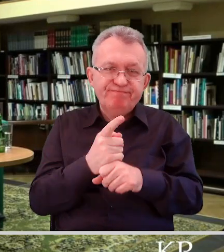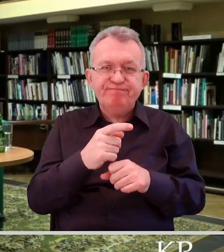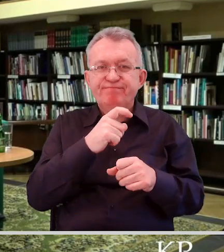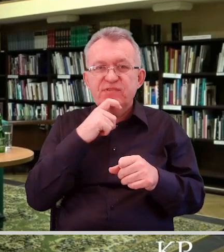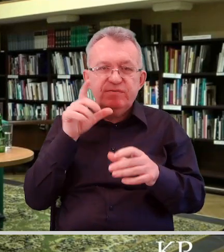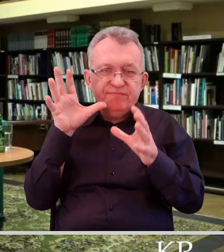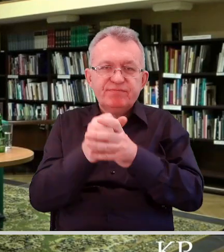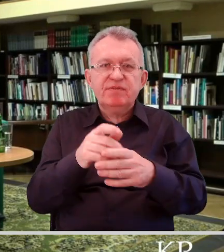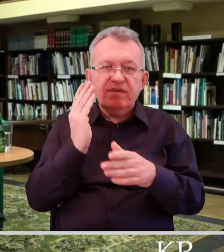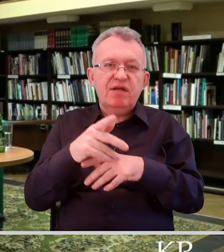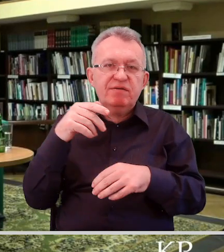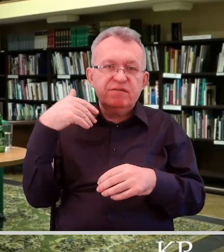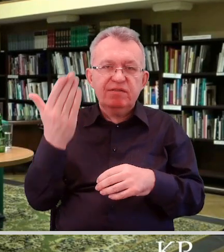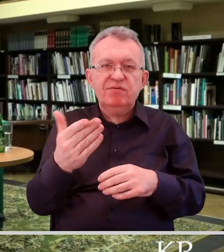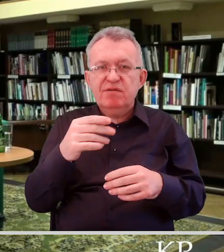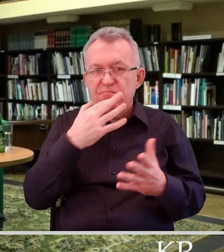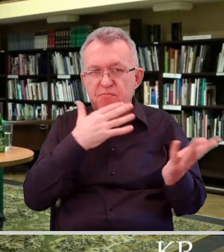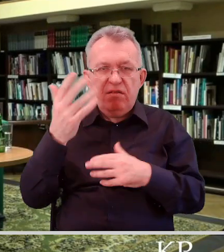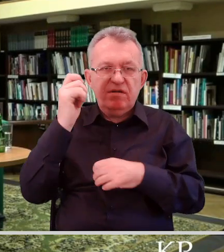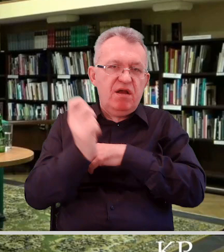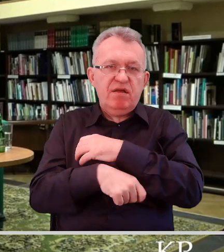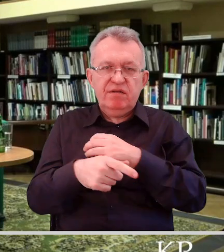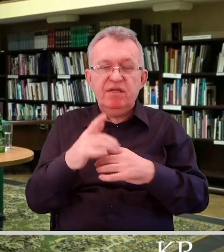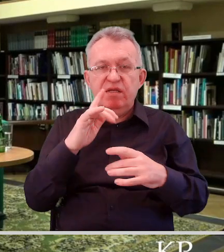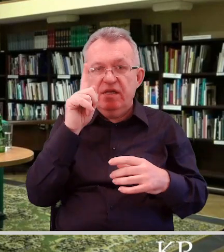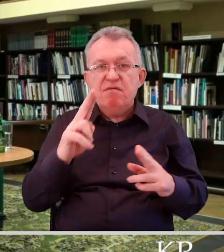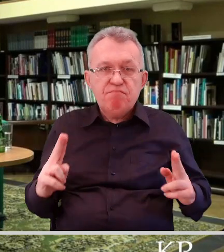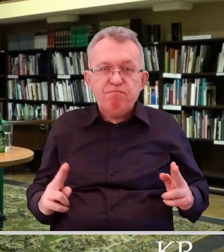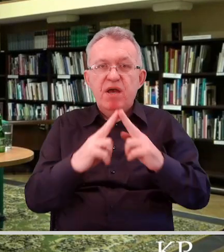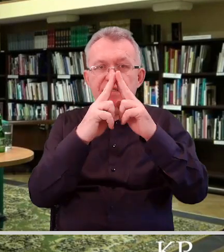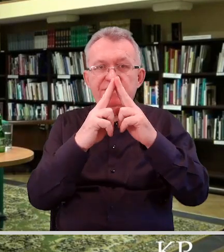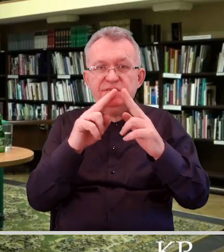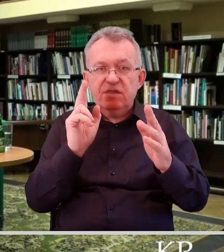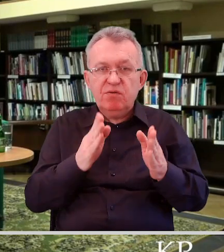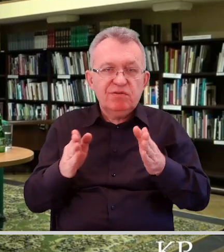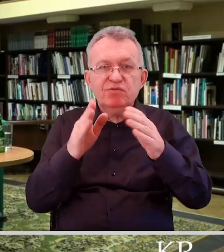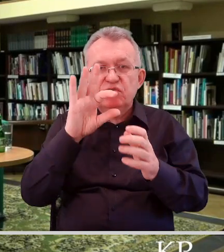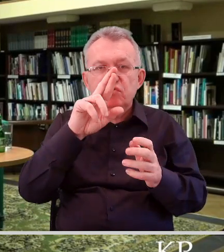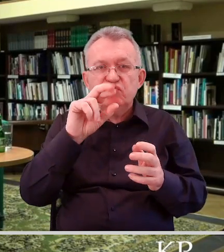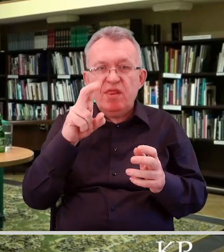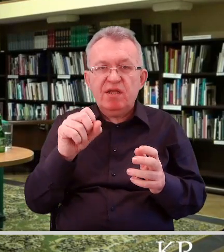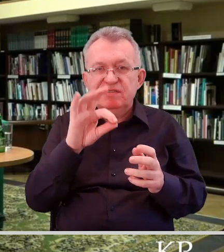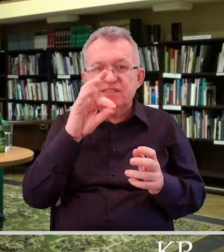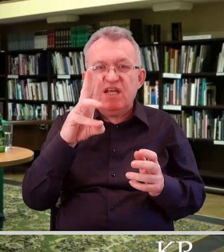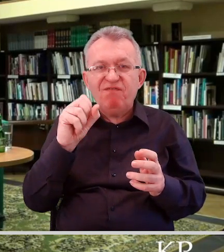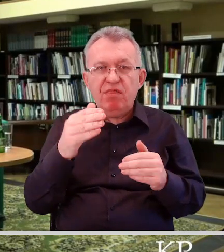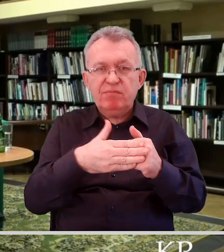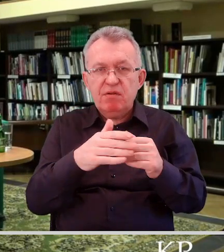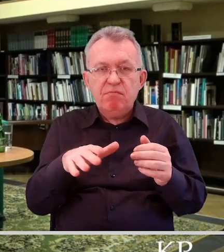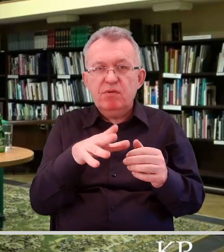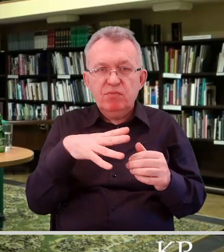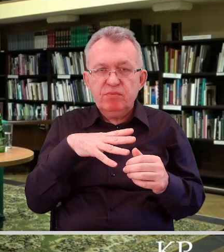i skazano ją na stos. I w Paryżu nad Sekwaną, na takim bardzo znanym placu,